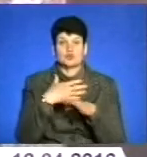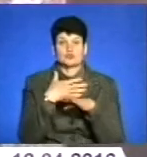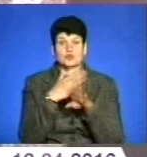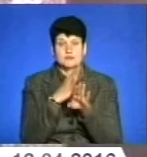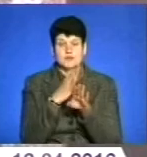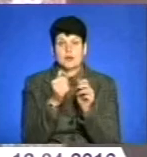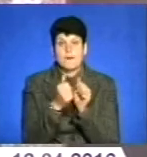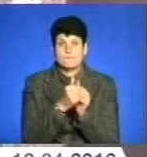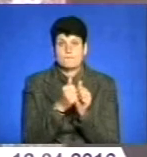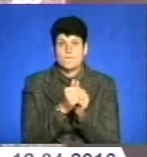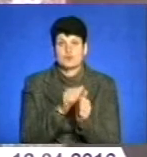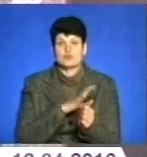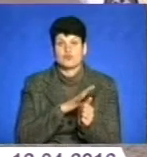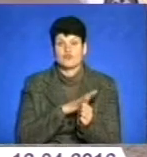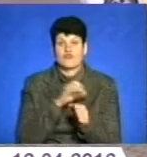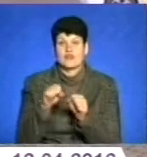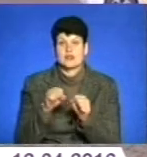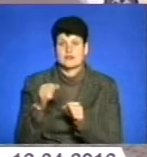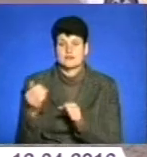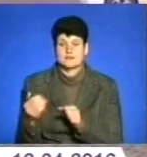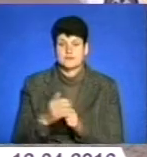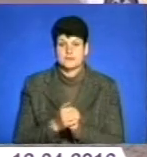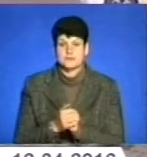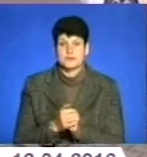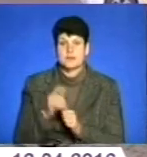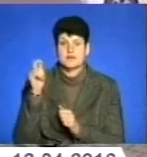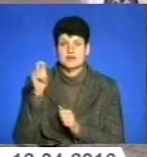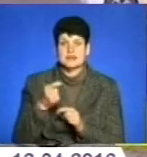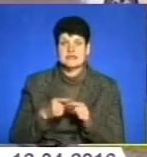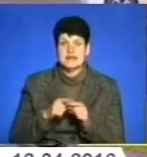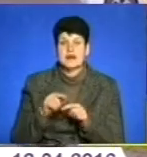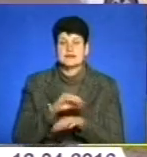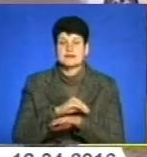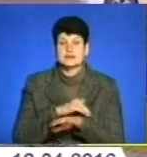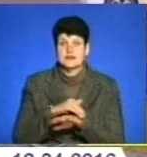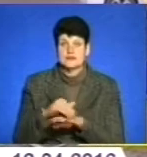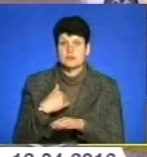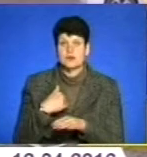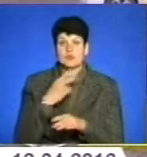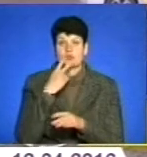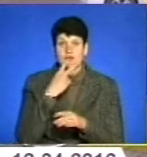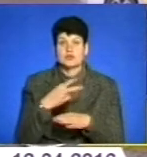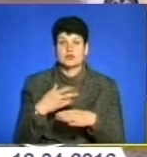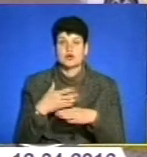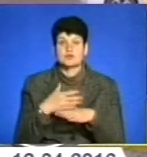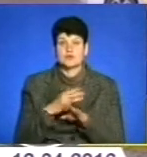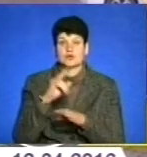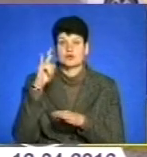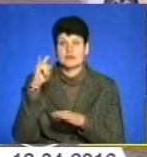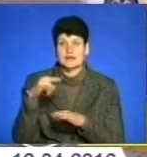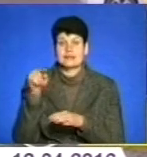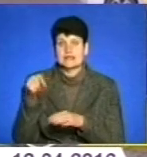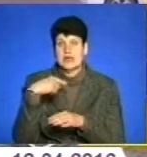а поруч лежав велосипед. Приїхавши за вказаною адресою, ми побачили розбиту віконну раму та особу,